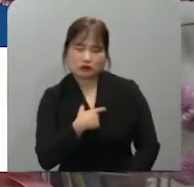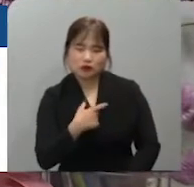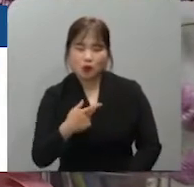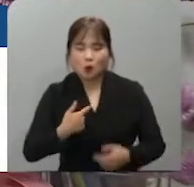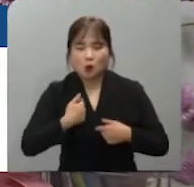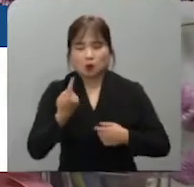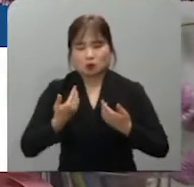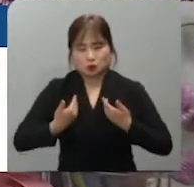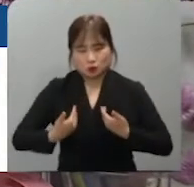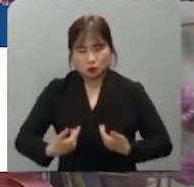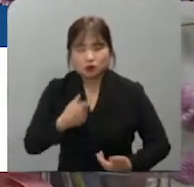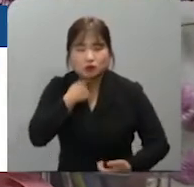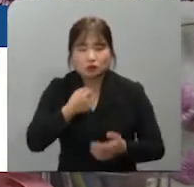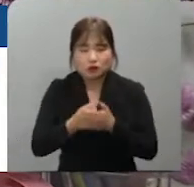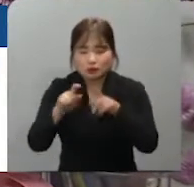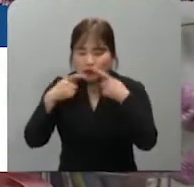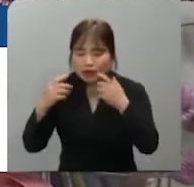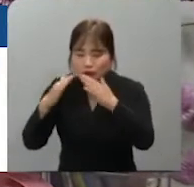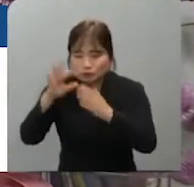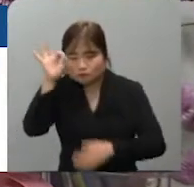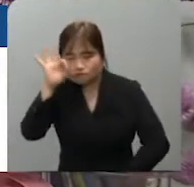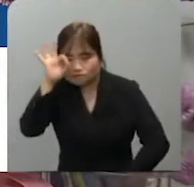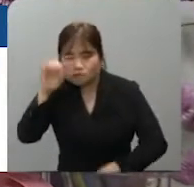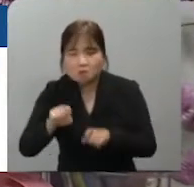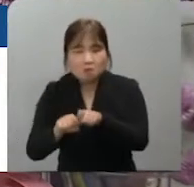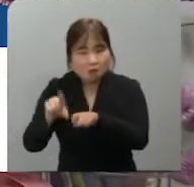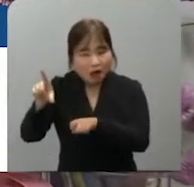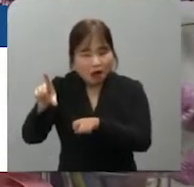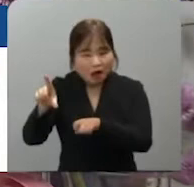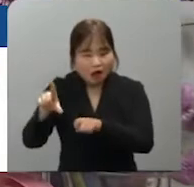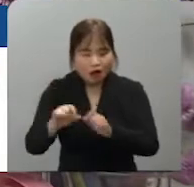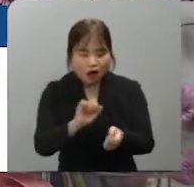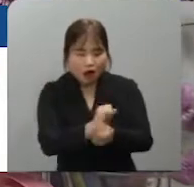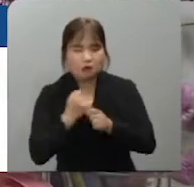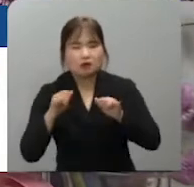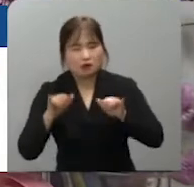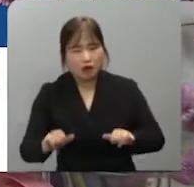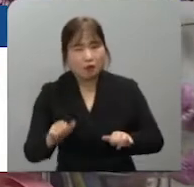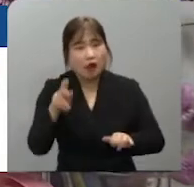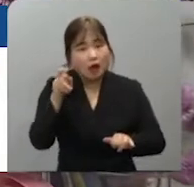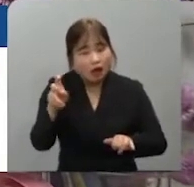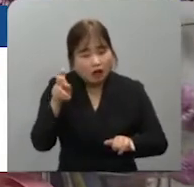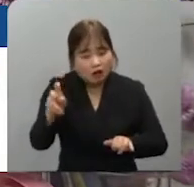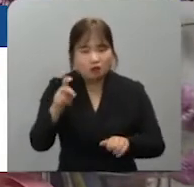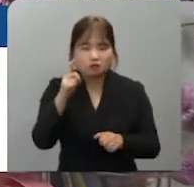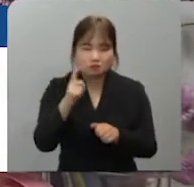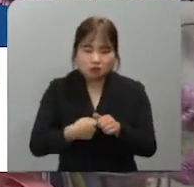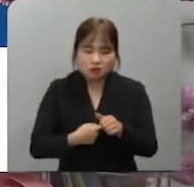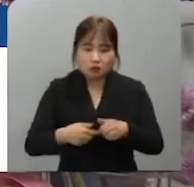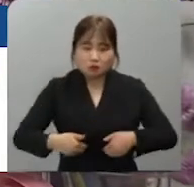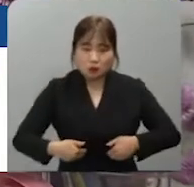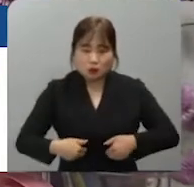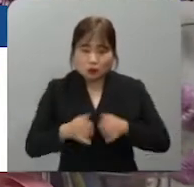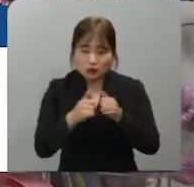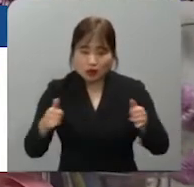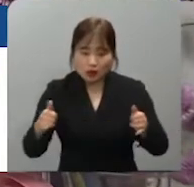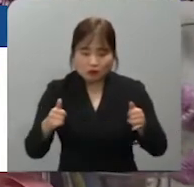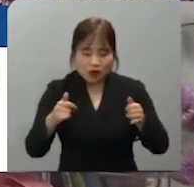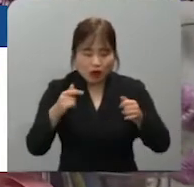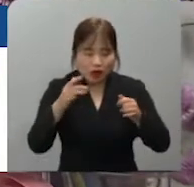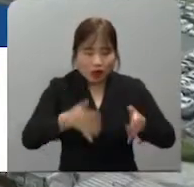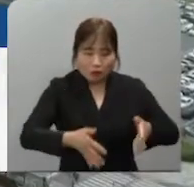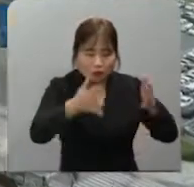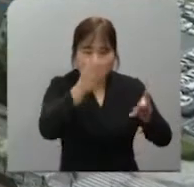함으로써 간염에 대한 불안감을 해소하려는 심리의 도 많이 작용하다 보니 수요자가 늘어나는 추세에